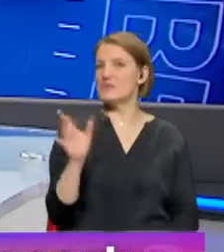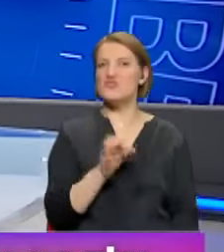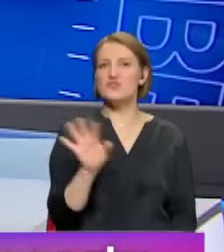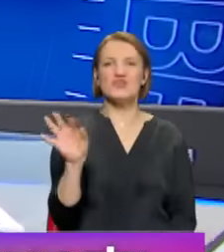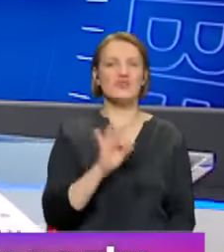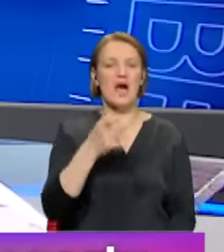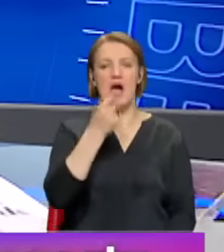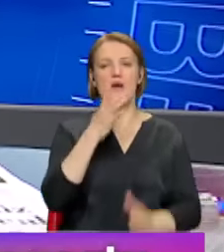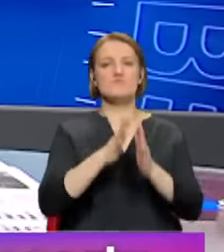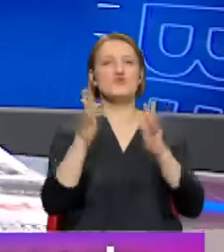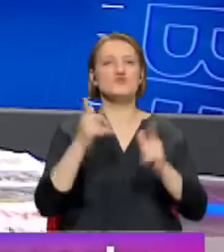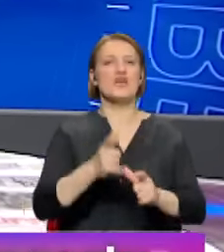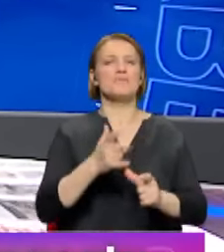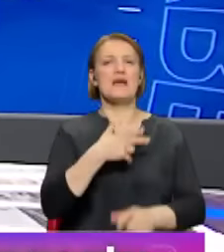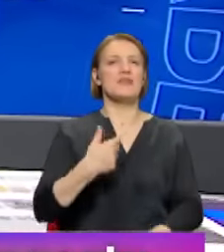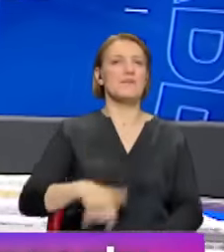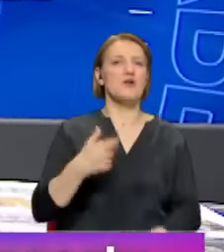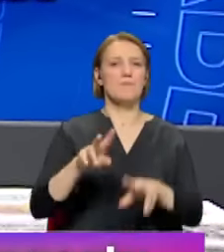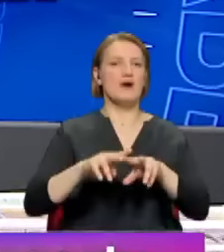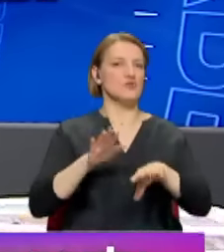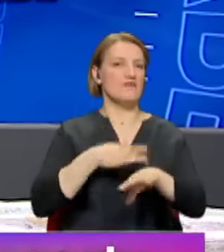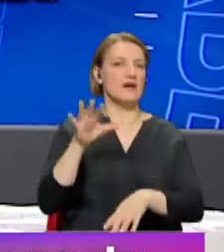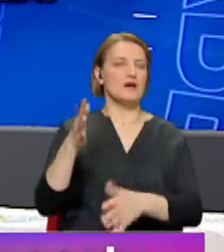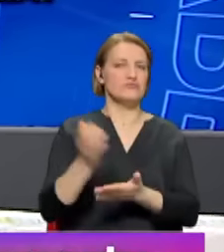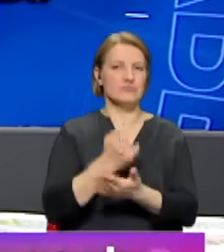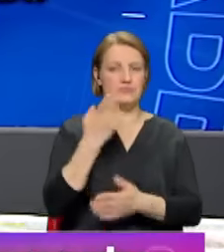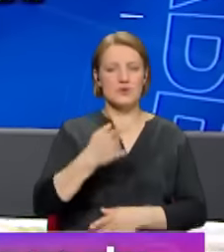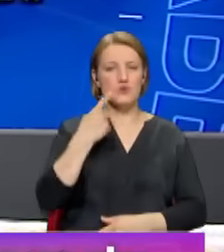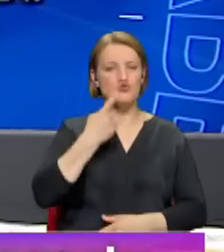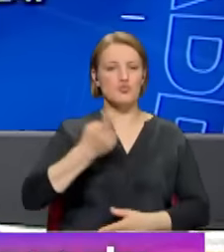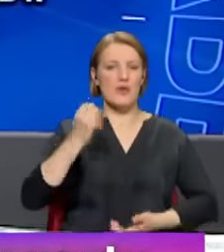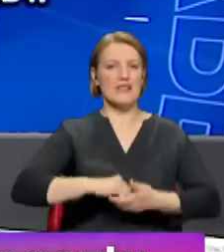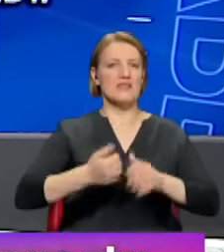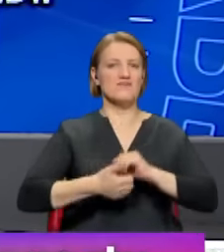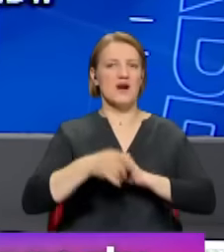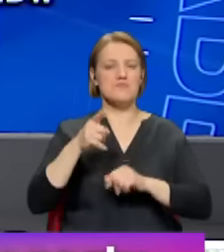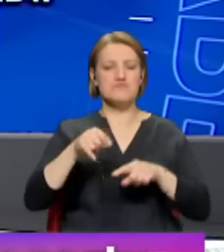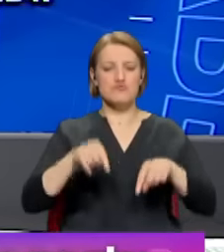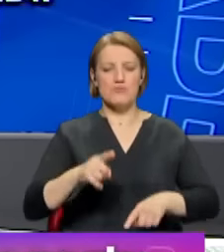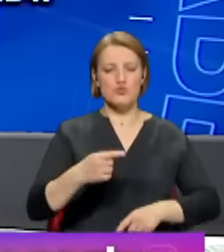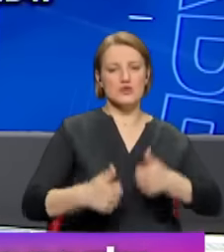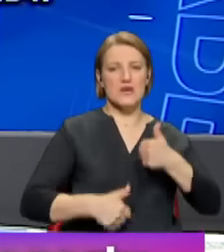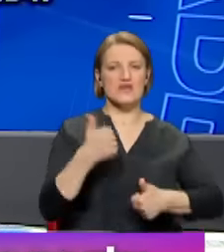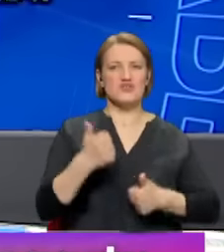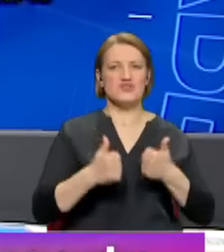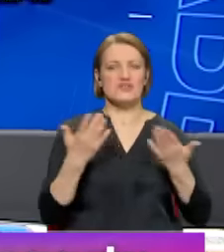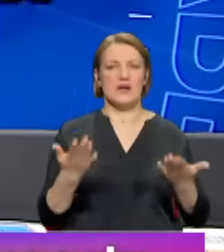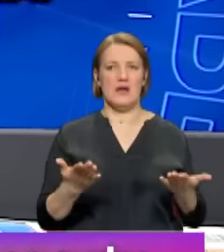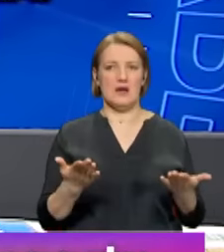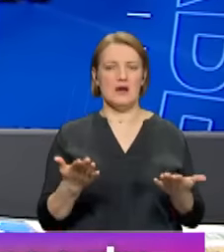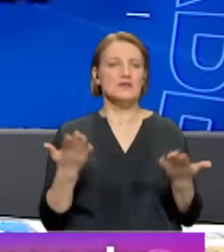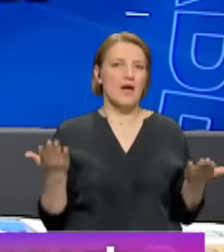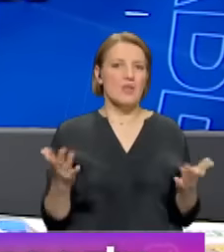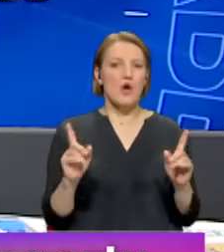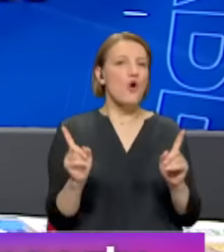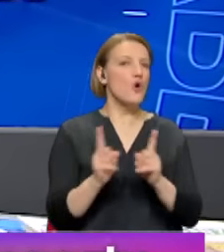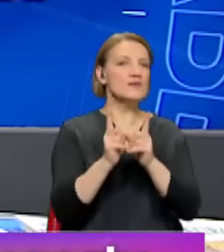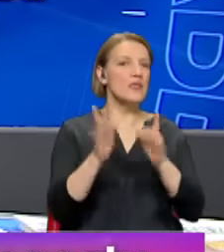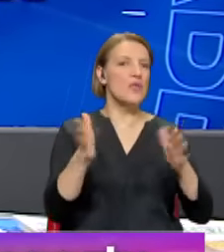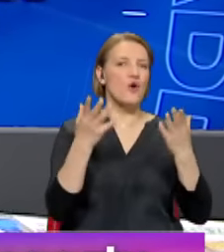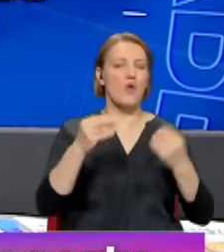Ankara Büyükşehir Belediye Başkanı Mansur Yavaş ve Cumhur İttifakı burada bu yarışta fire verdi. Yani özetle şu